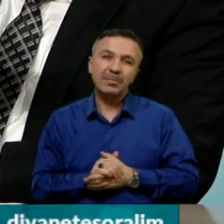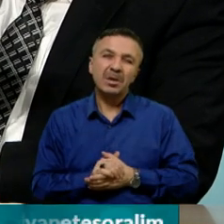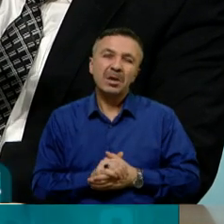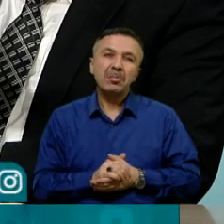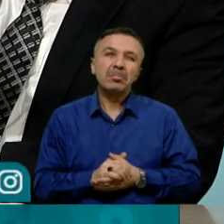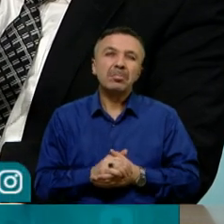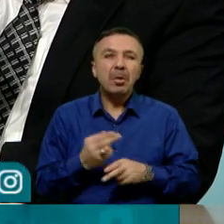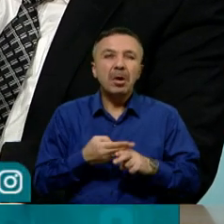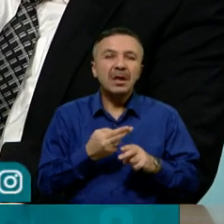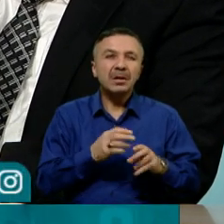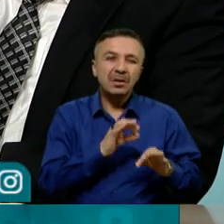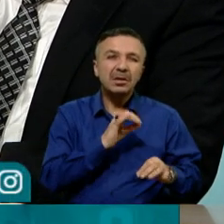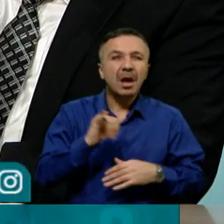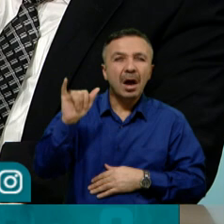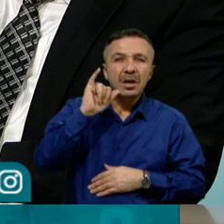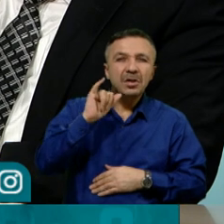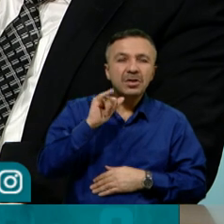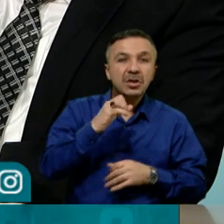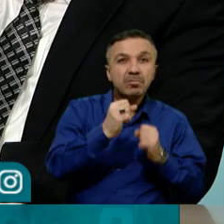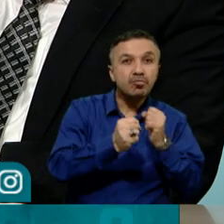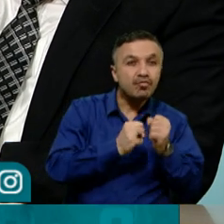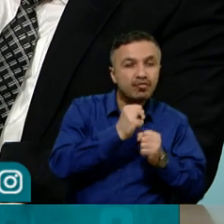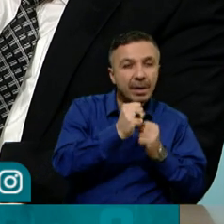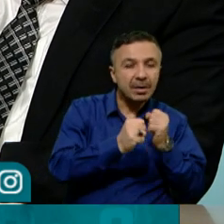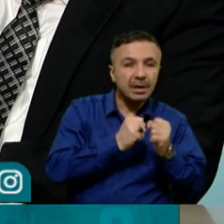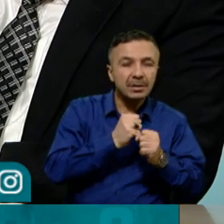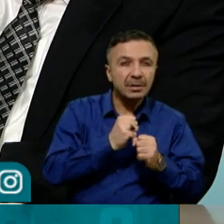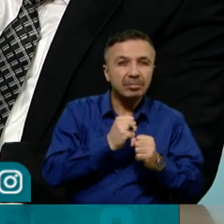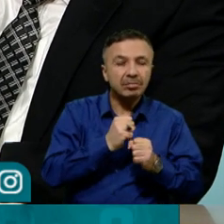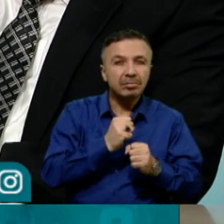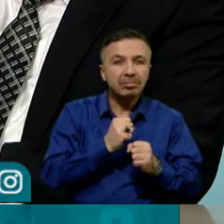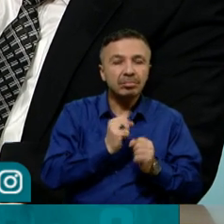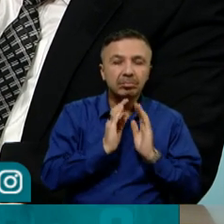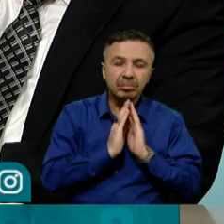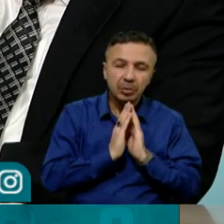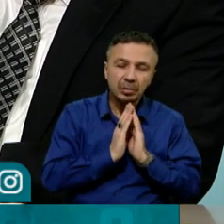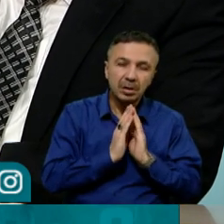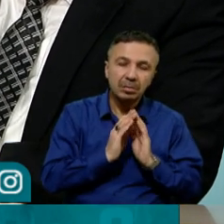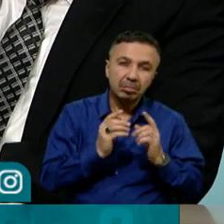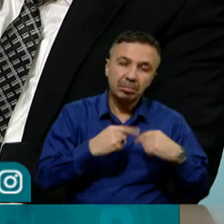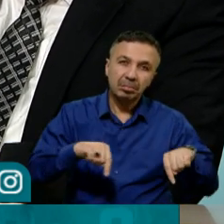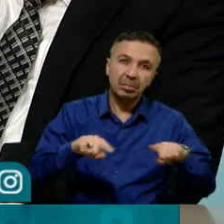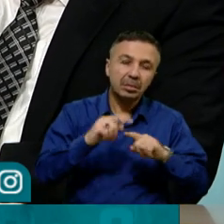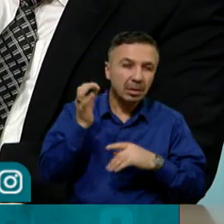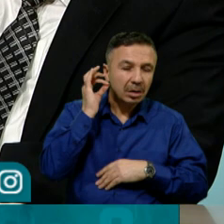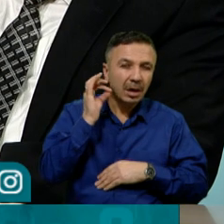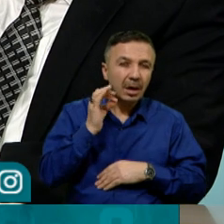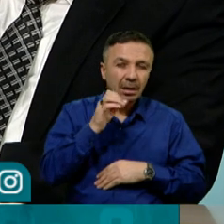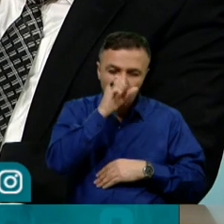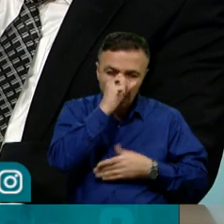işi içki fabrikasının özür dilerim sizden ve bizi dinleyenlerden domuz